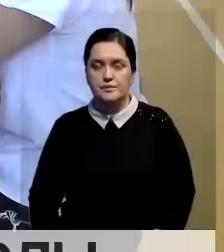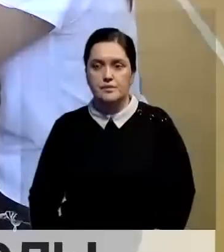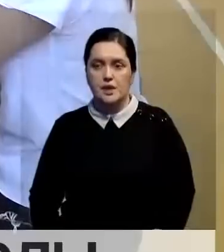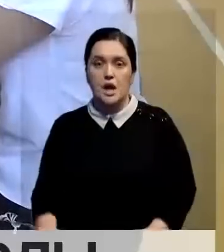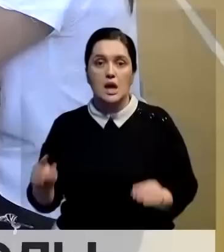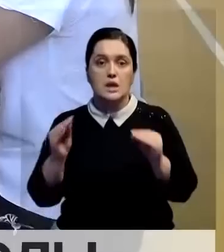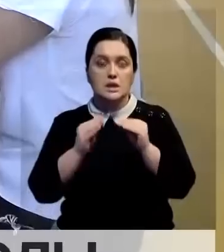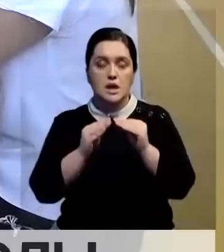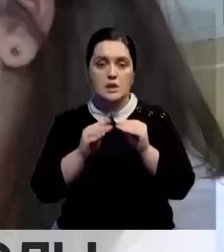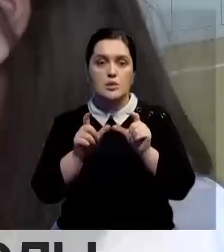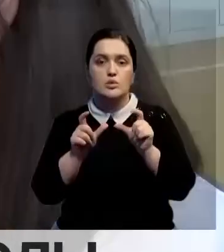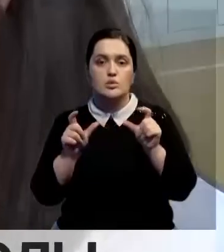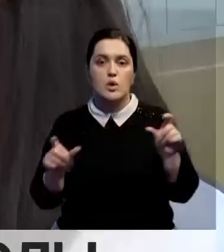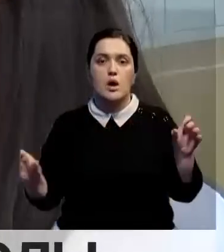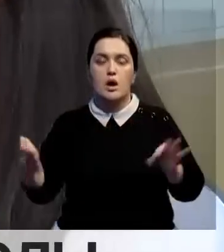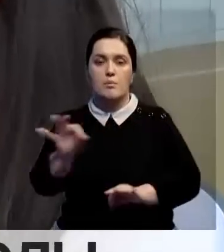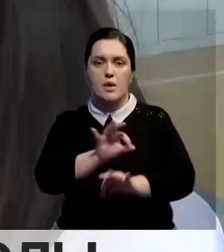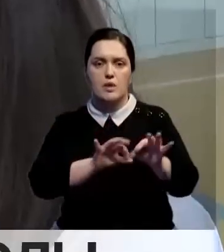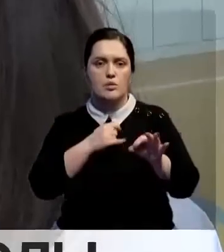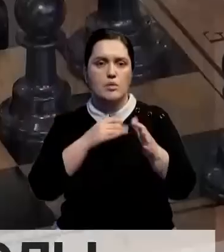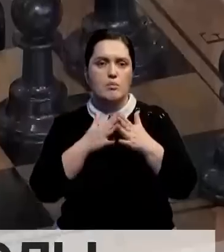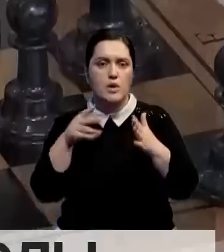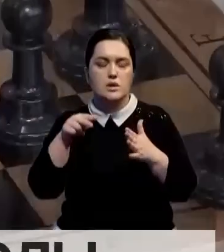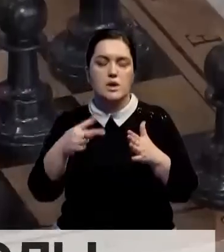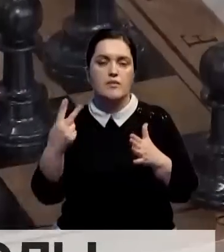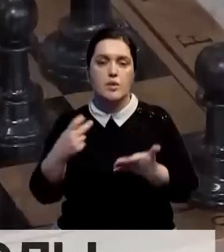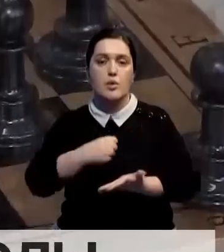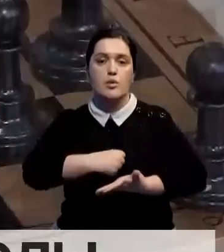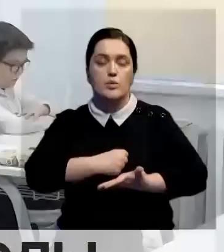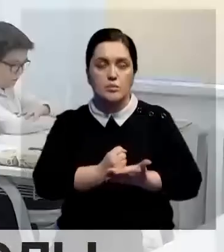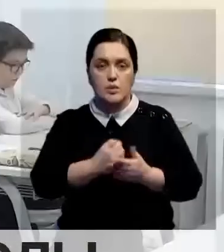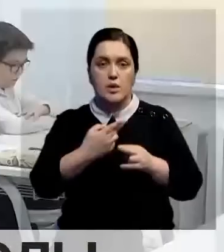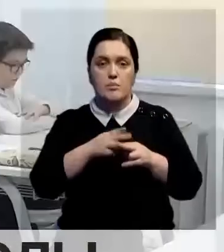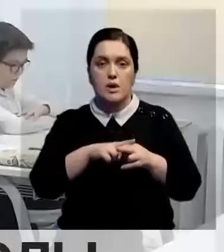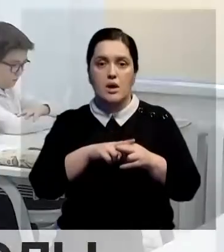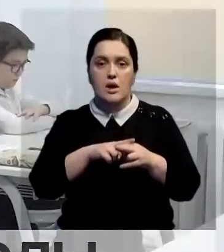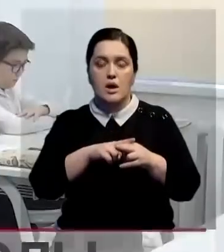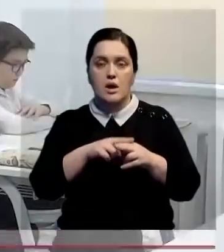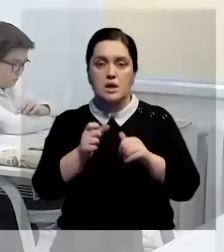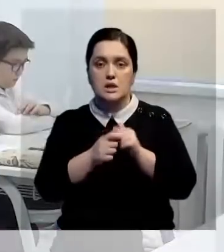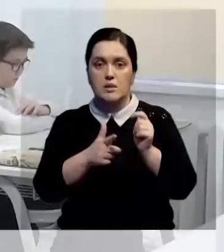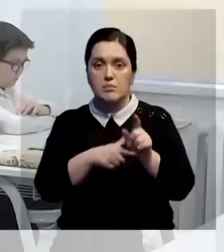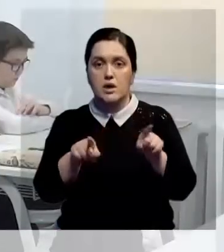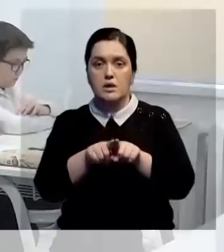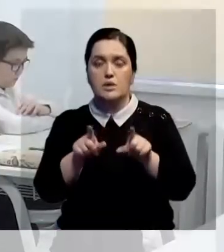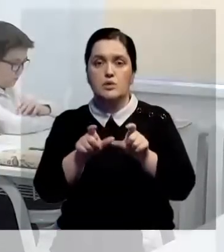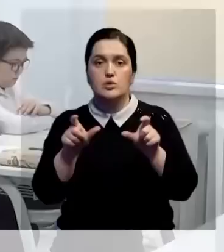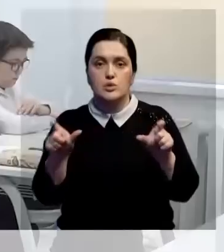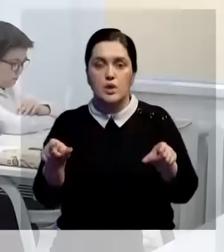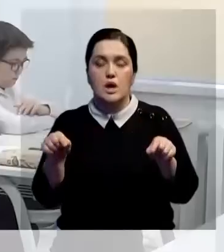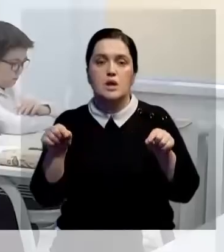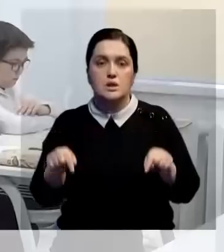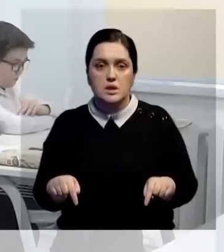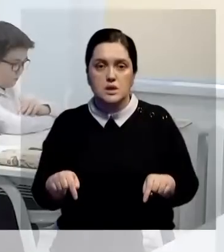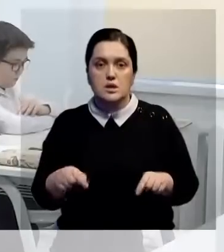10-я школа. Это проект у нас большой. С 22 года утверждено 17 открытий школ таких.